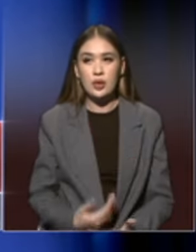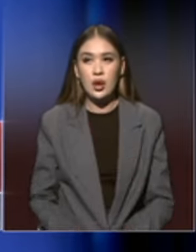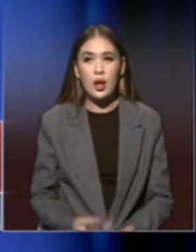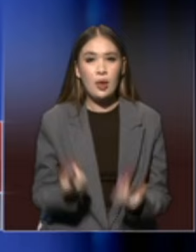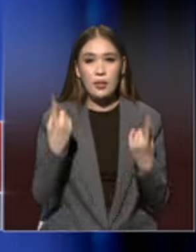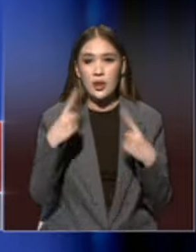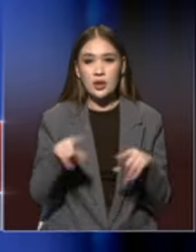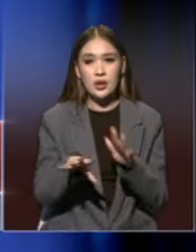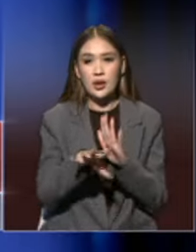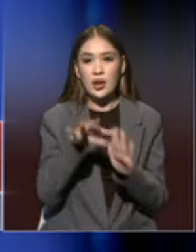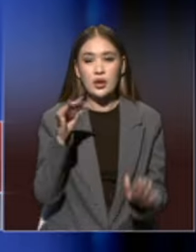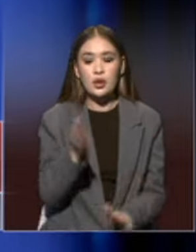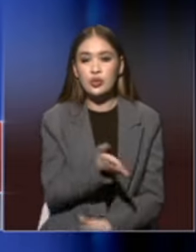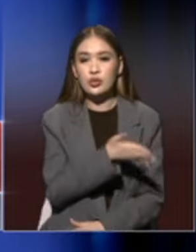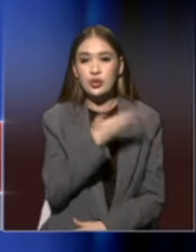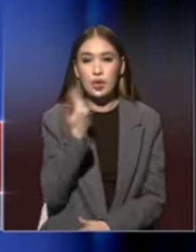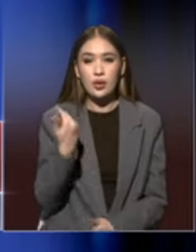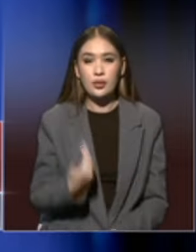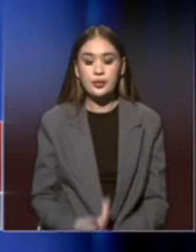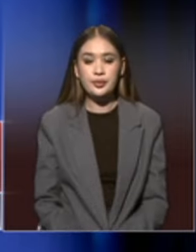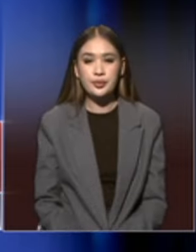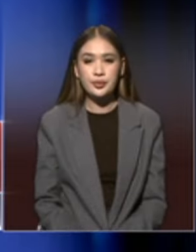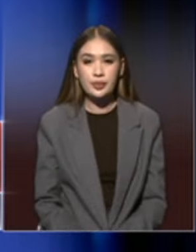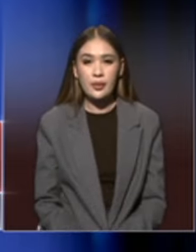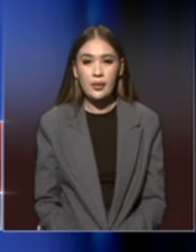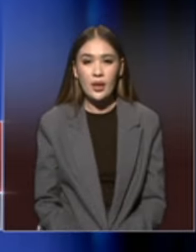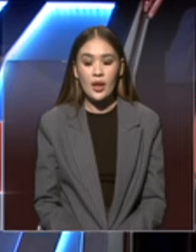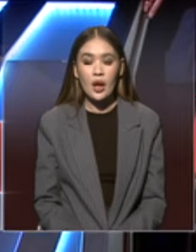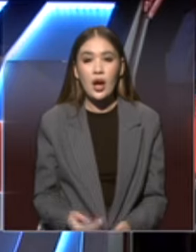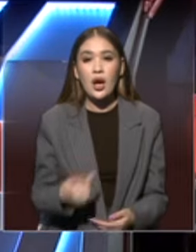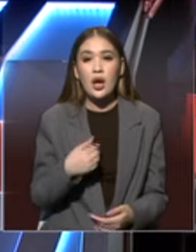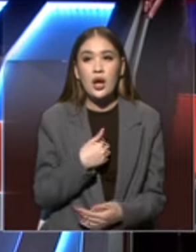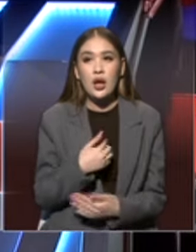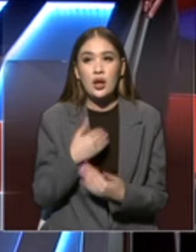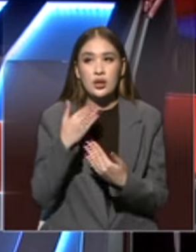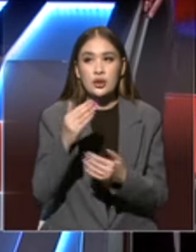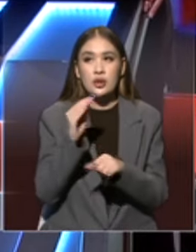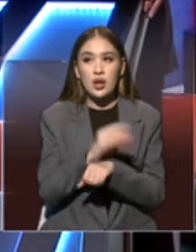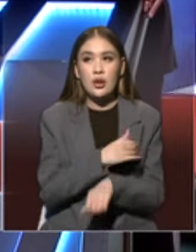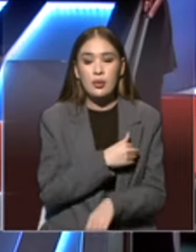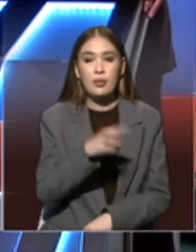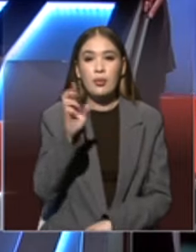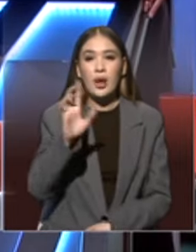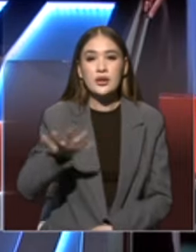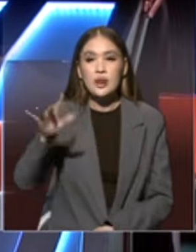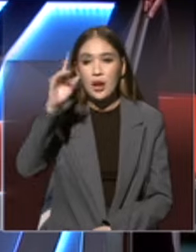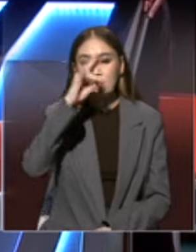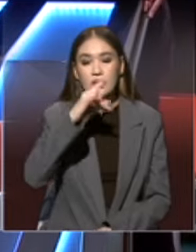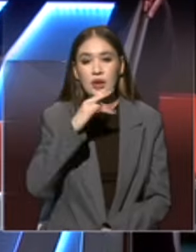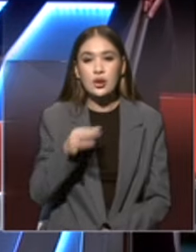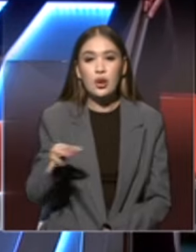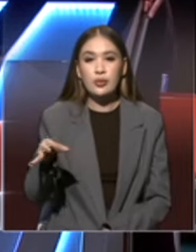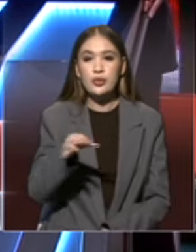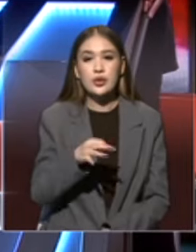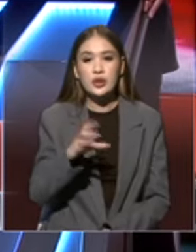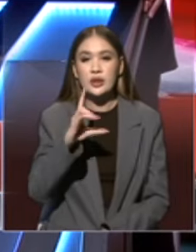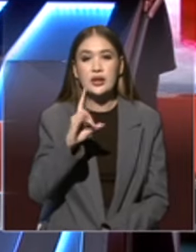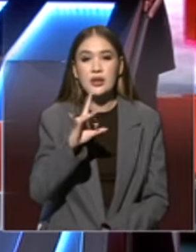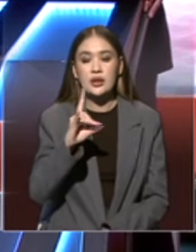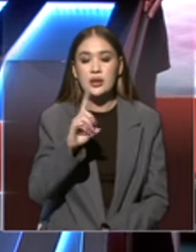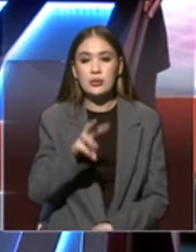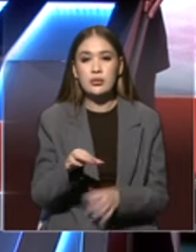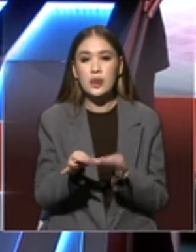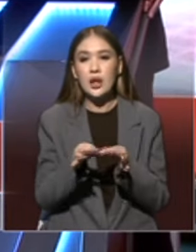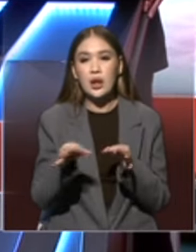басқа таңдау мүмкіндігі жоқ. Енді мына Олжастың сөзін қосайын. Және Батыс Қазақстан облысының Сырым ауданының орталығы баяғы